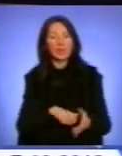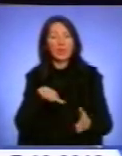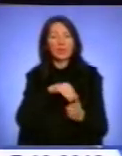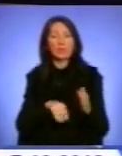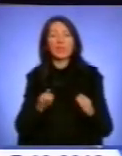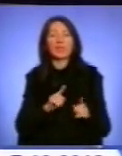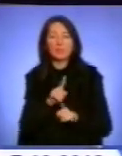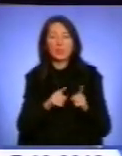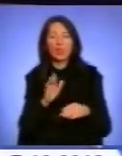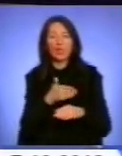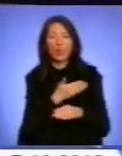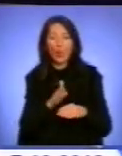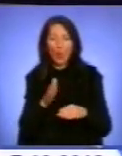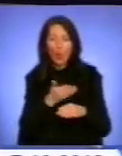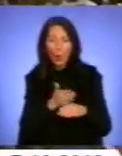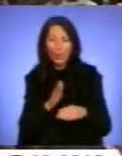про судочинство.